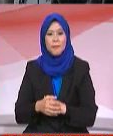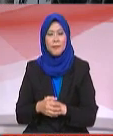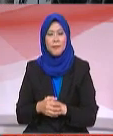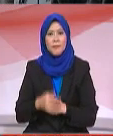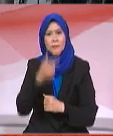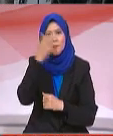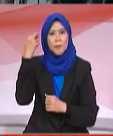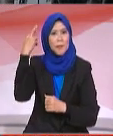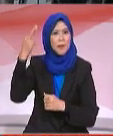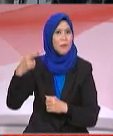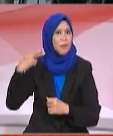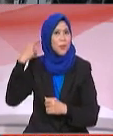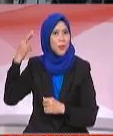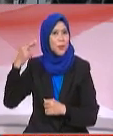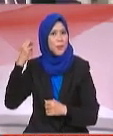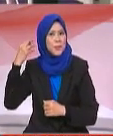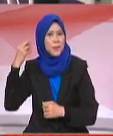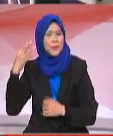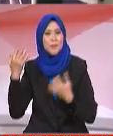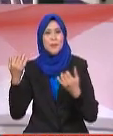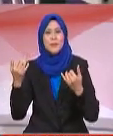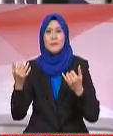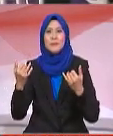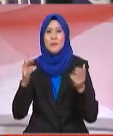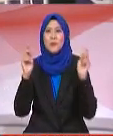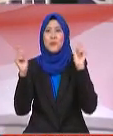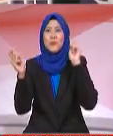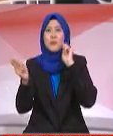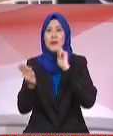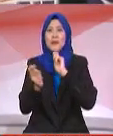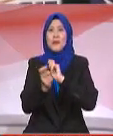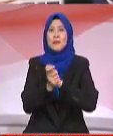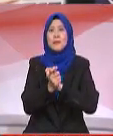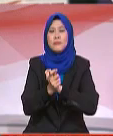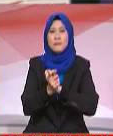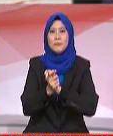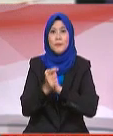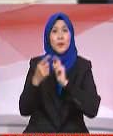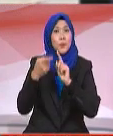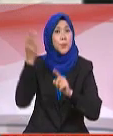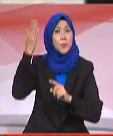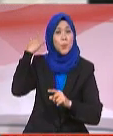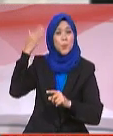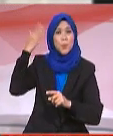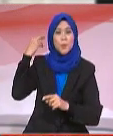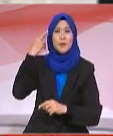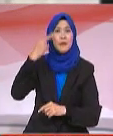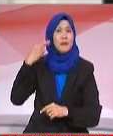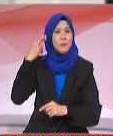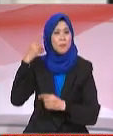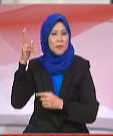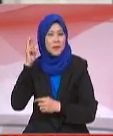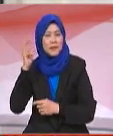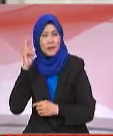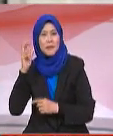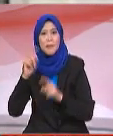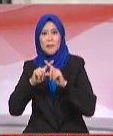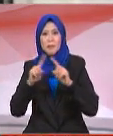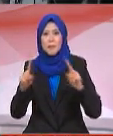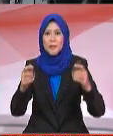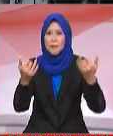itu sendiri telah berevolusi. Dia telah berubah daripada radio yang dulunya saja didengar, tetapi